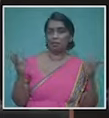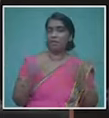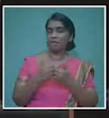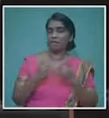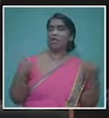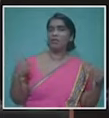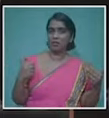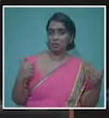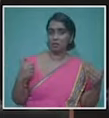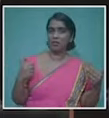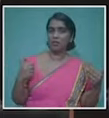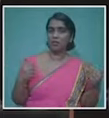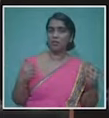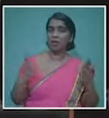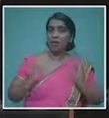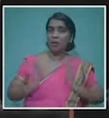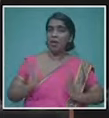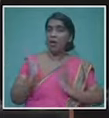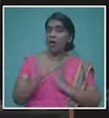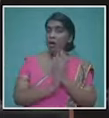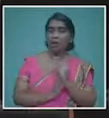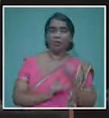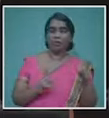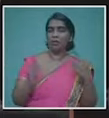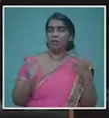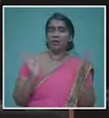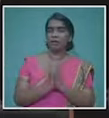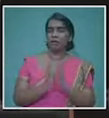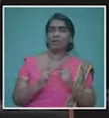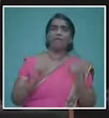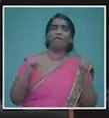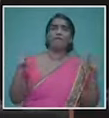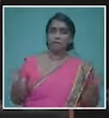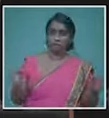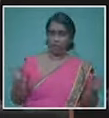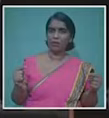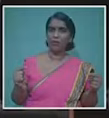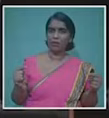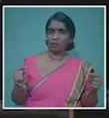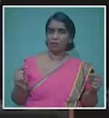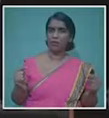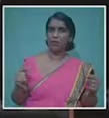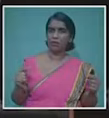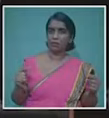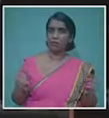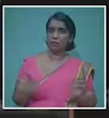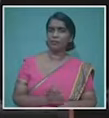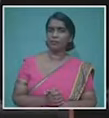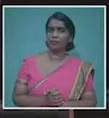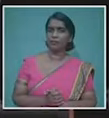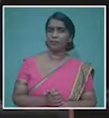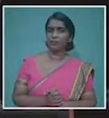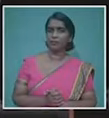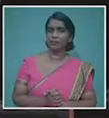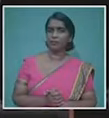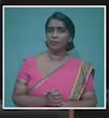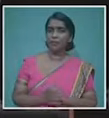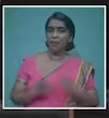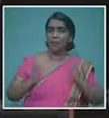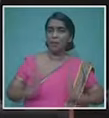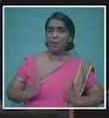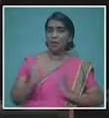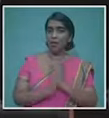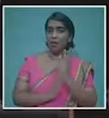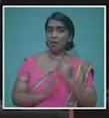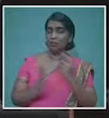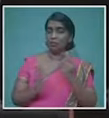อร์ก็มาวันนี้หิมิกามบอลต์สัมพูนเนมวิรุดได้มานุษย์หิมิกามยอดากัน